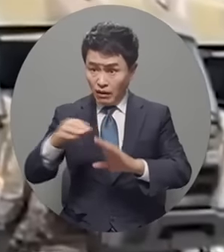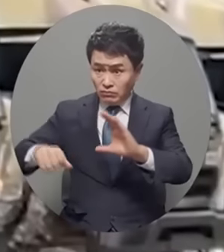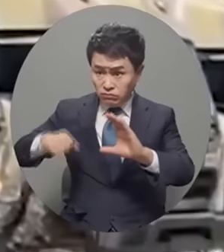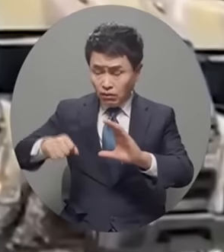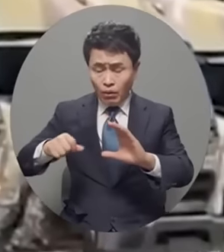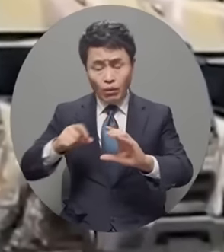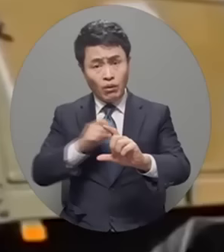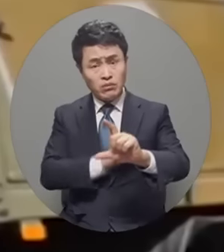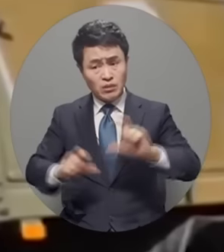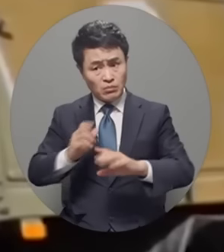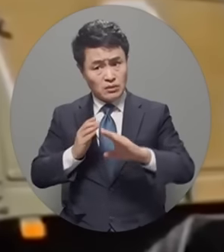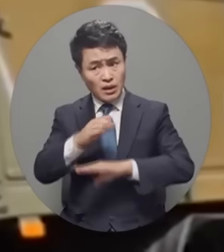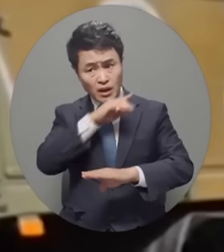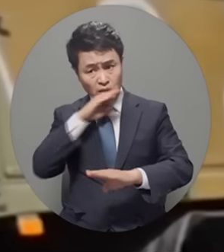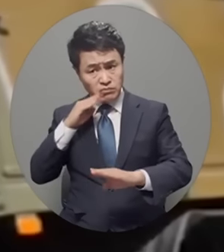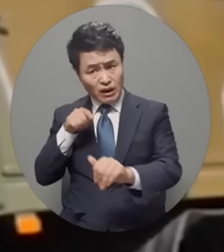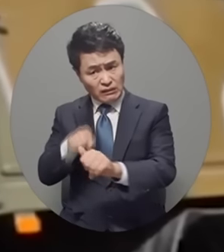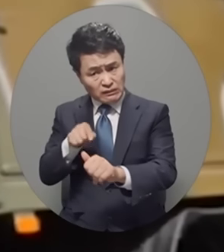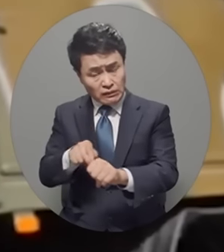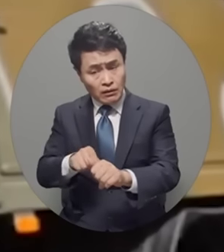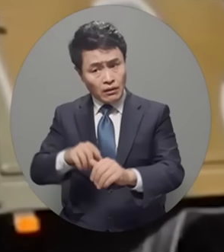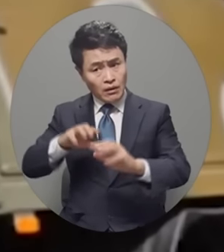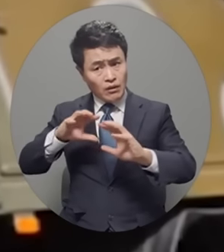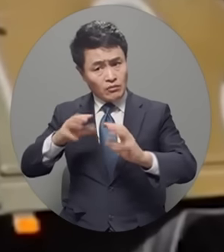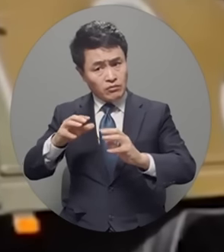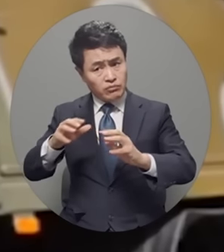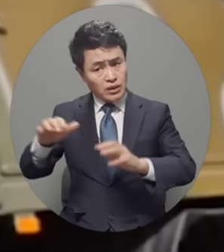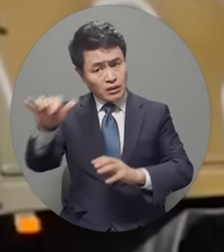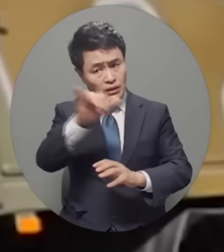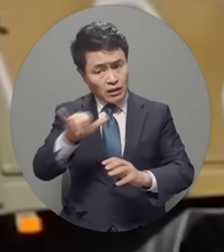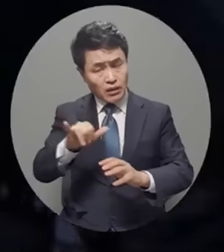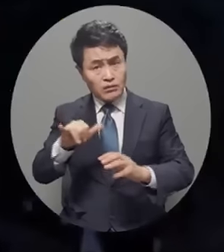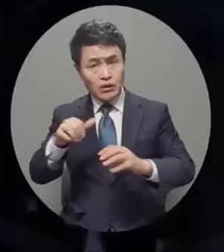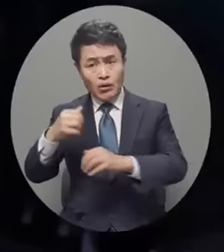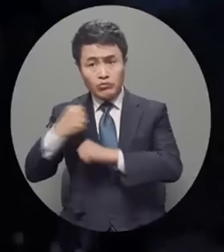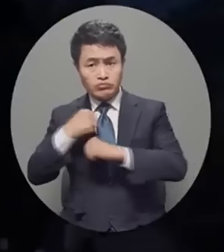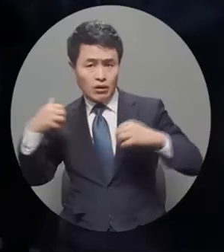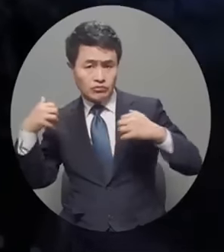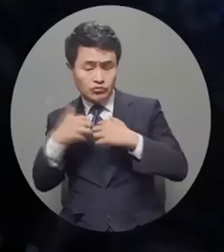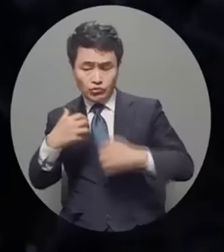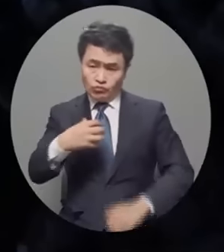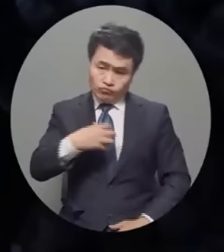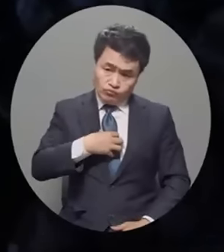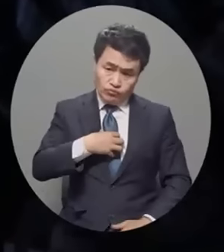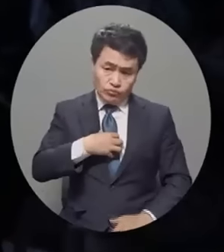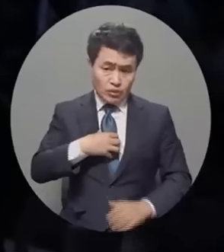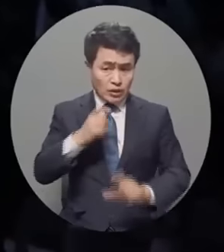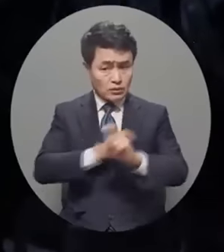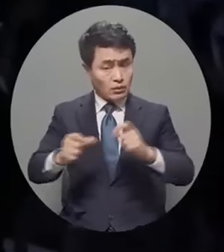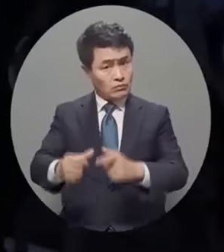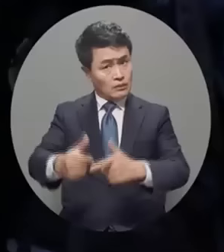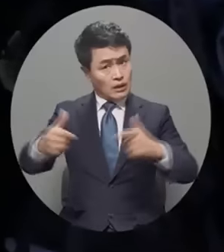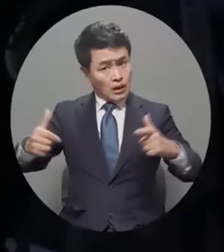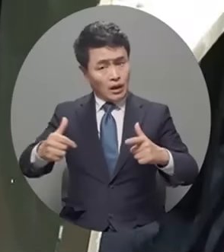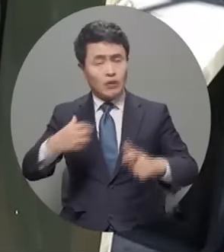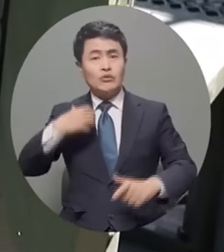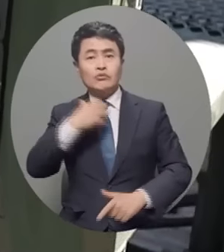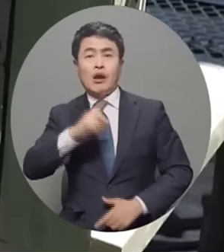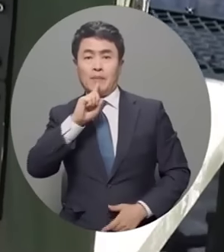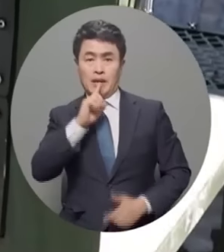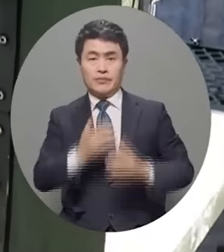북한을 지나치게 자극해 국지전 등 한반도에서의 군사적 충돌 위험까지 높이게 되는 것 아니냐는 우려가